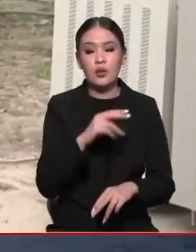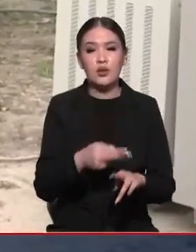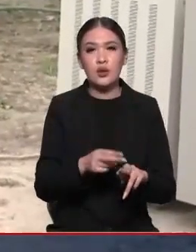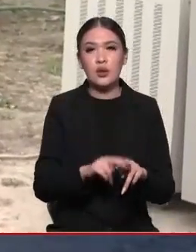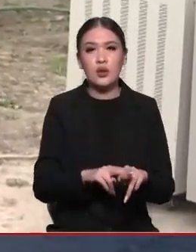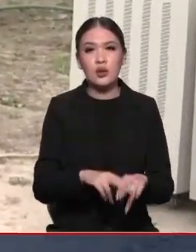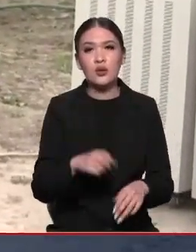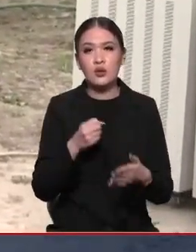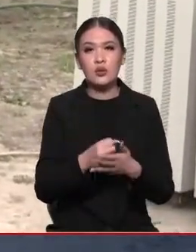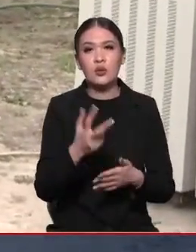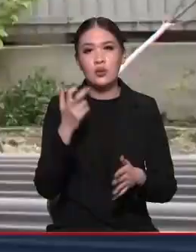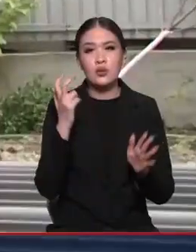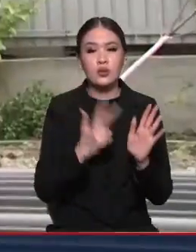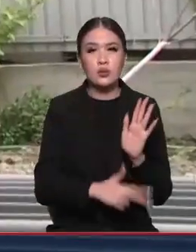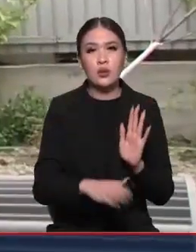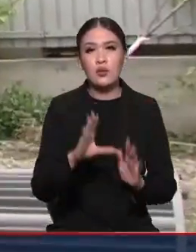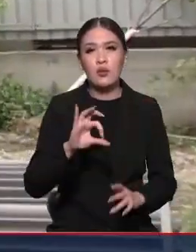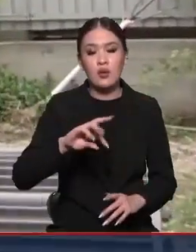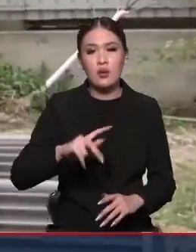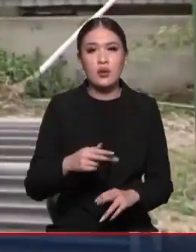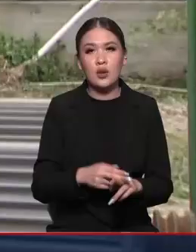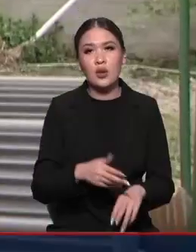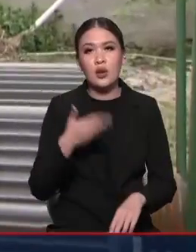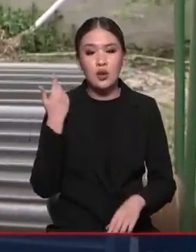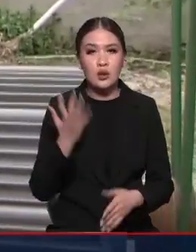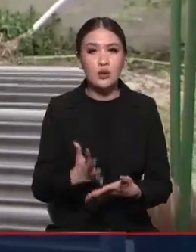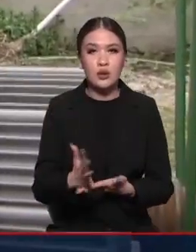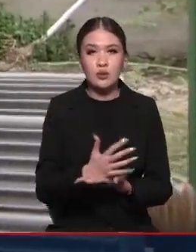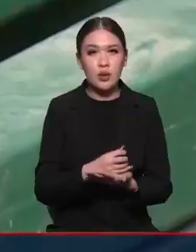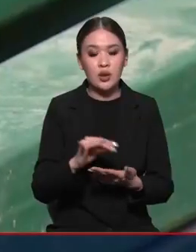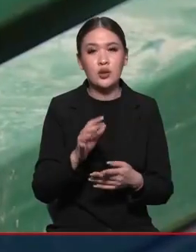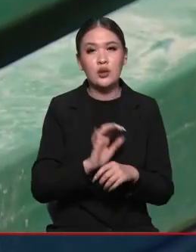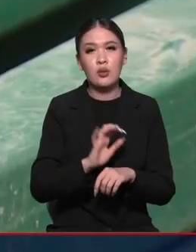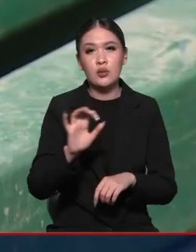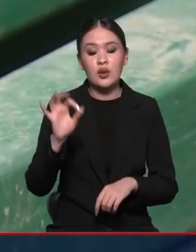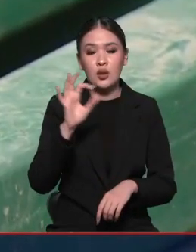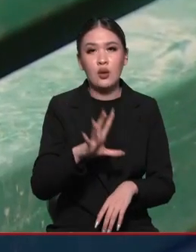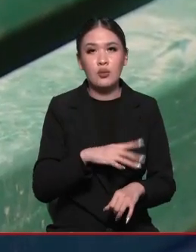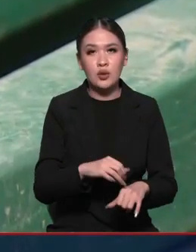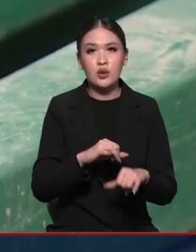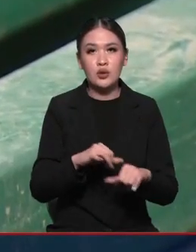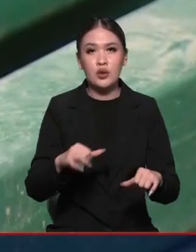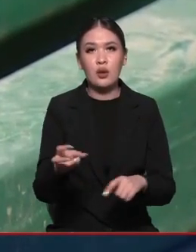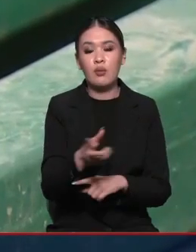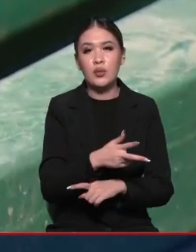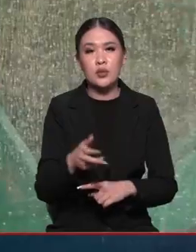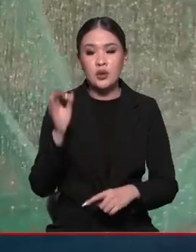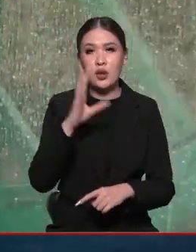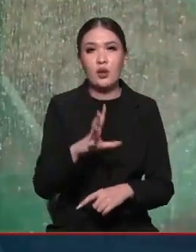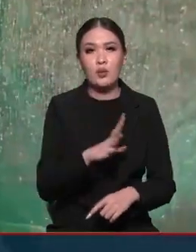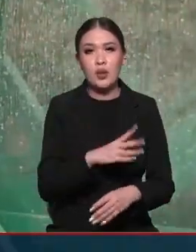до 380 вольт. Легко собирается и запускается. Ее можно использовать для орошения полей и